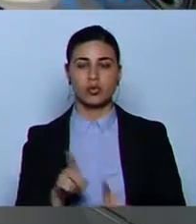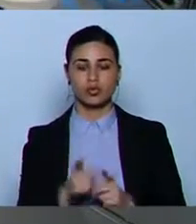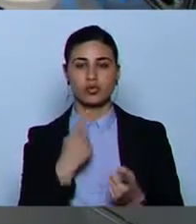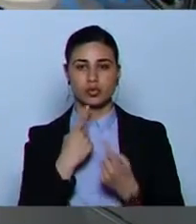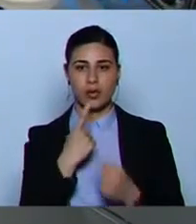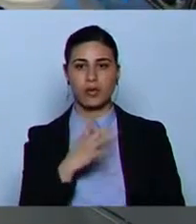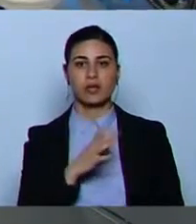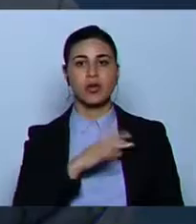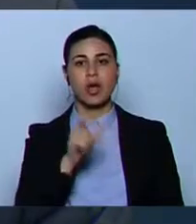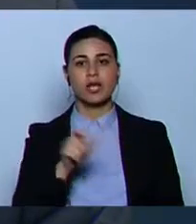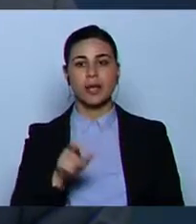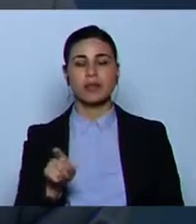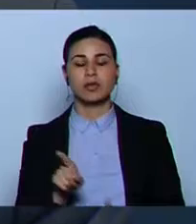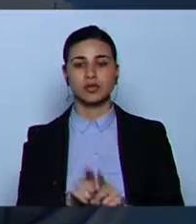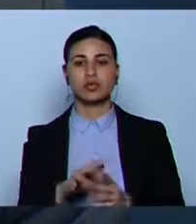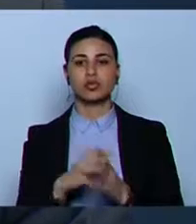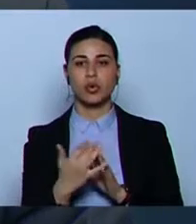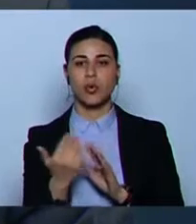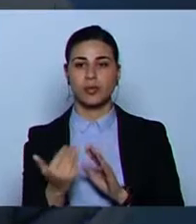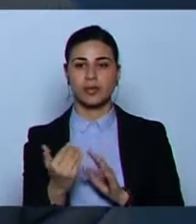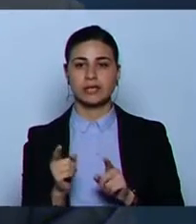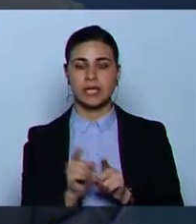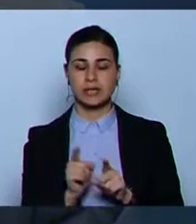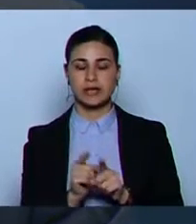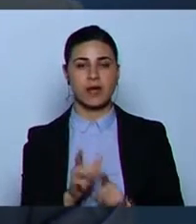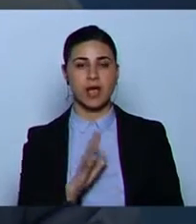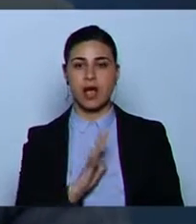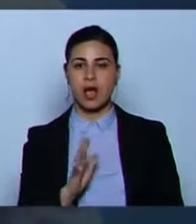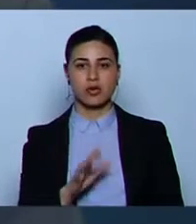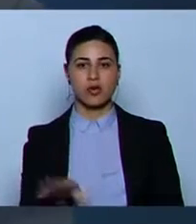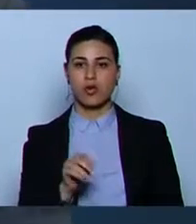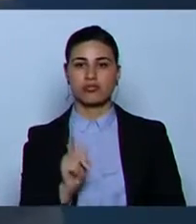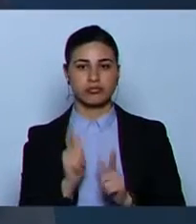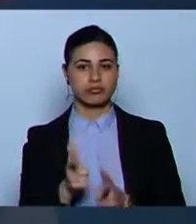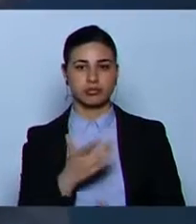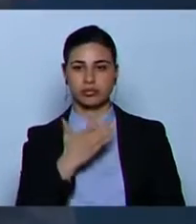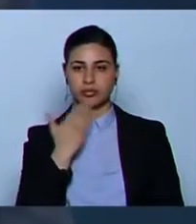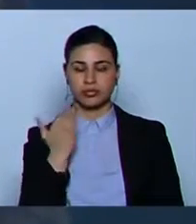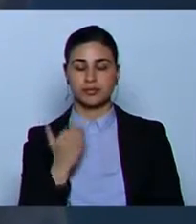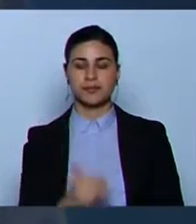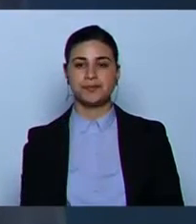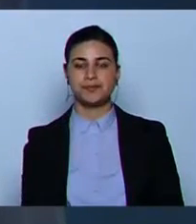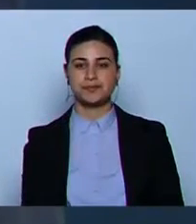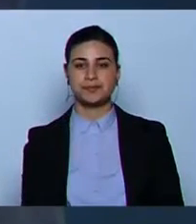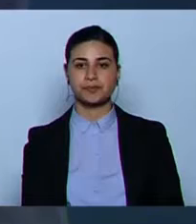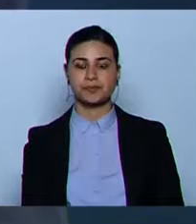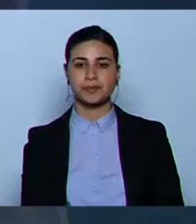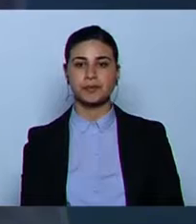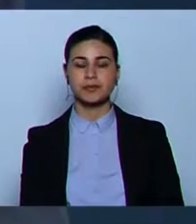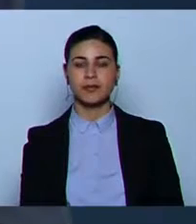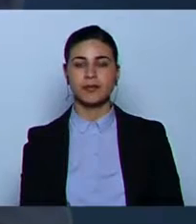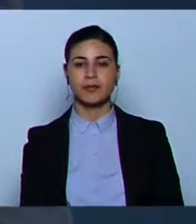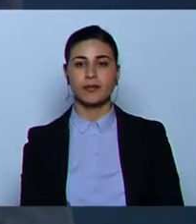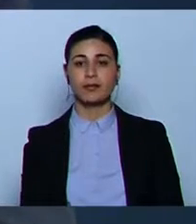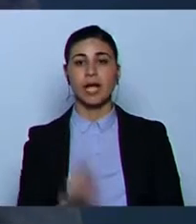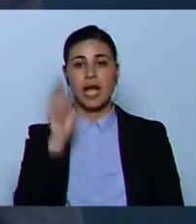იყო საზოგადოებრივი თვითმმართველობაზე სოფლის, რომელიც ასევე არ იქნა გაზიარებული მაშინ ხელისუფლების